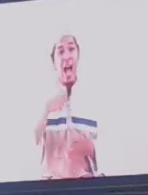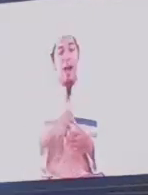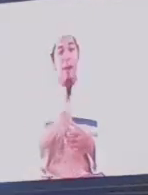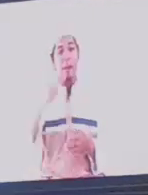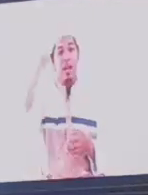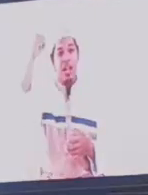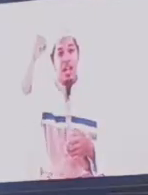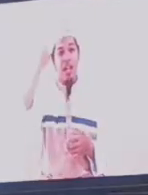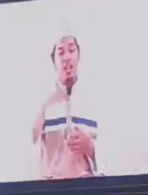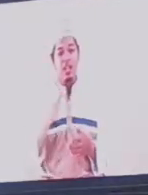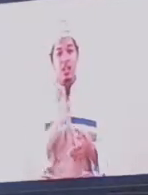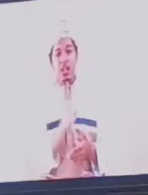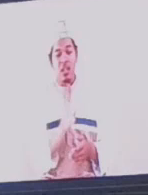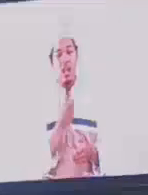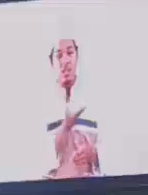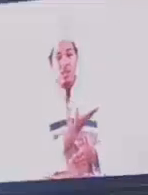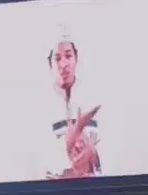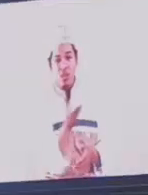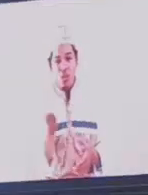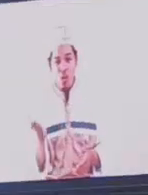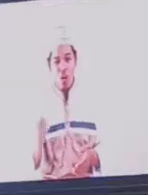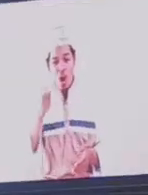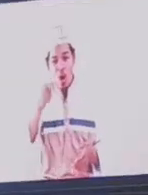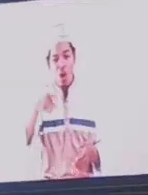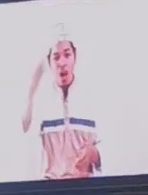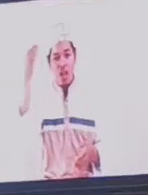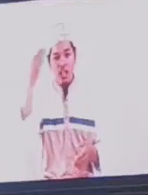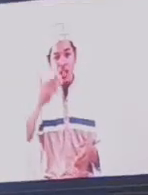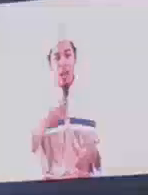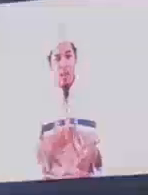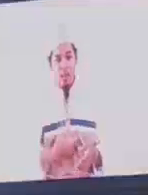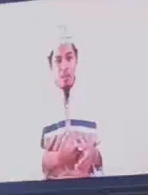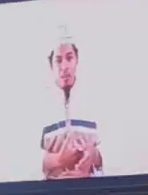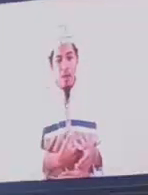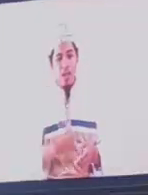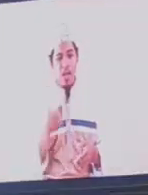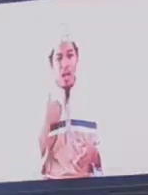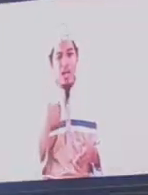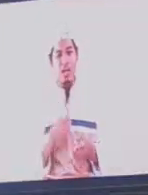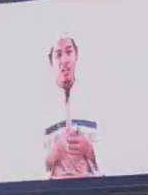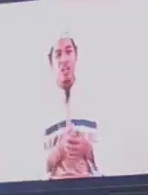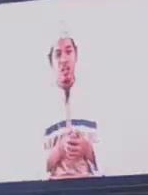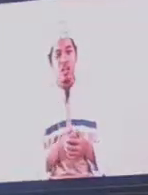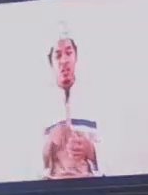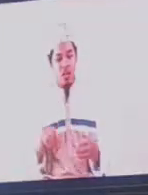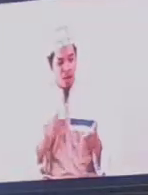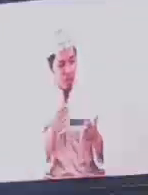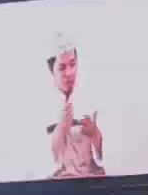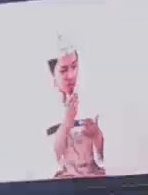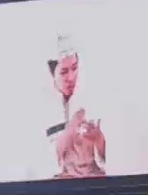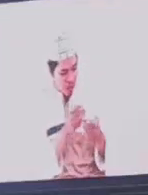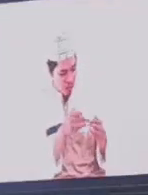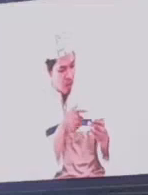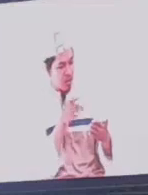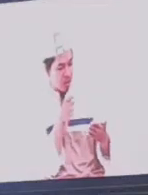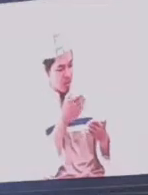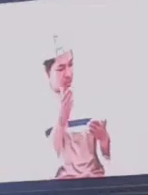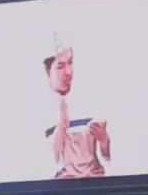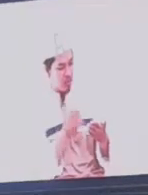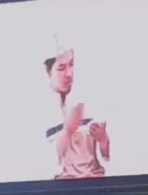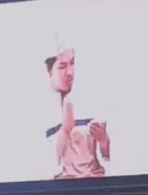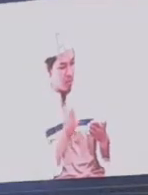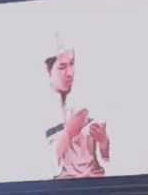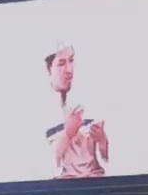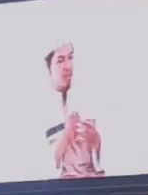ternyata tidak semua masyarakat Indonesia itu mengusir Belanda. Saya membaca dalam salah satu buku sejarah di pojok